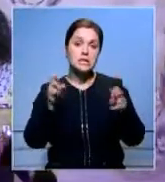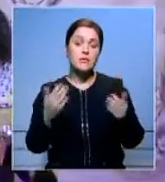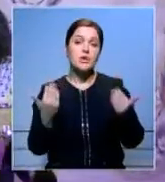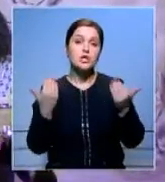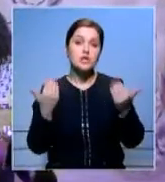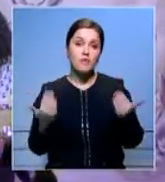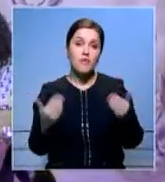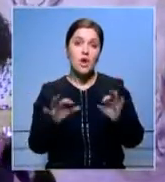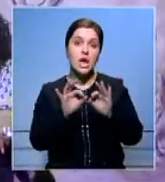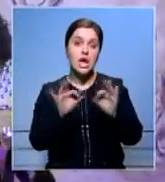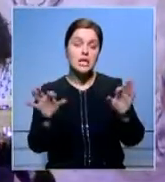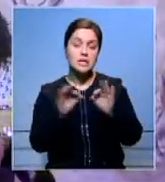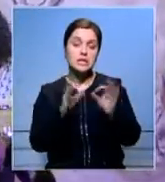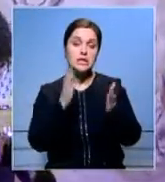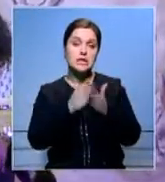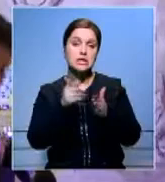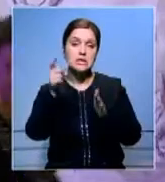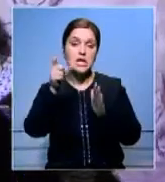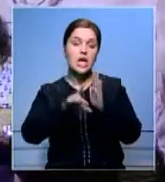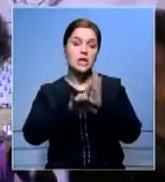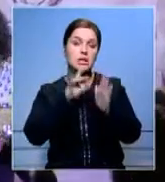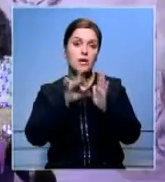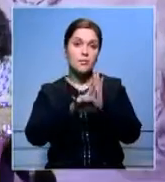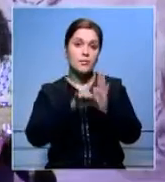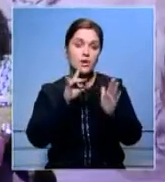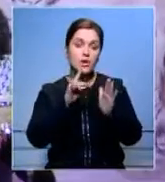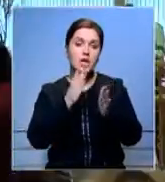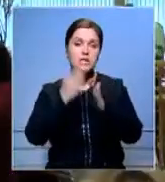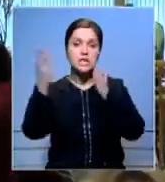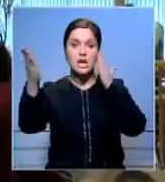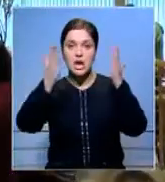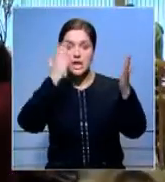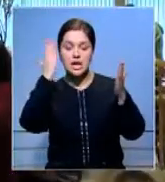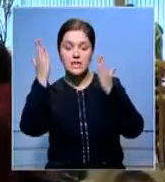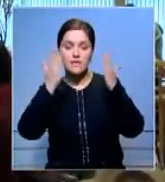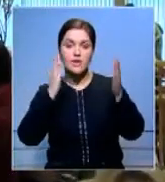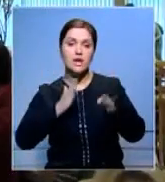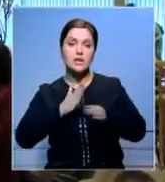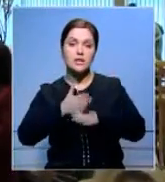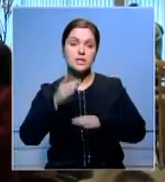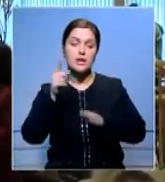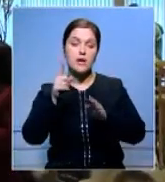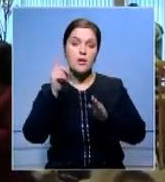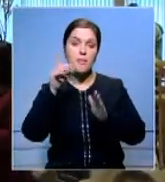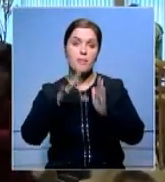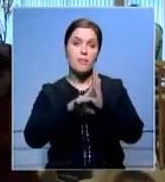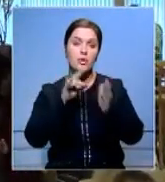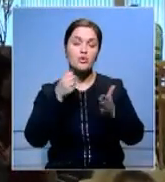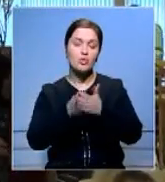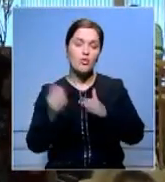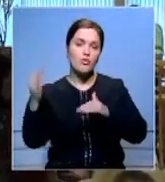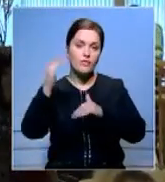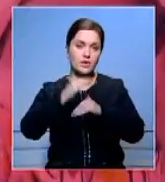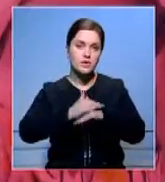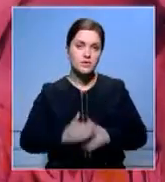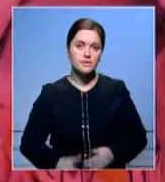как сказала поющий депутат Ифат Шашабитон, развлекать своих гостей парламентарии будут до самого